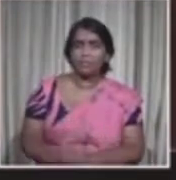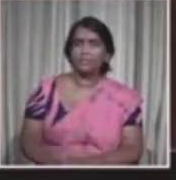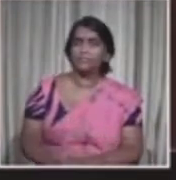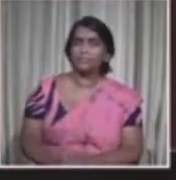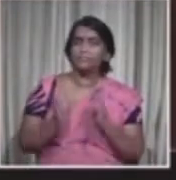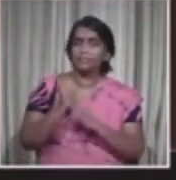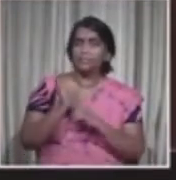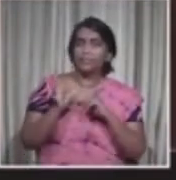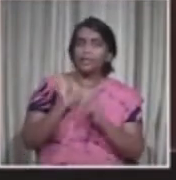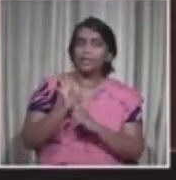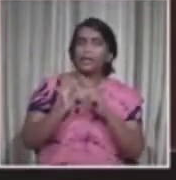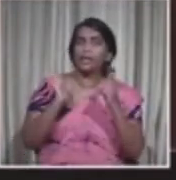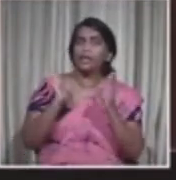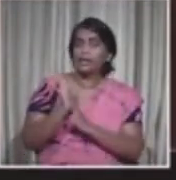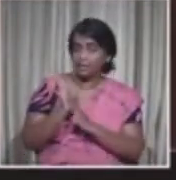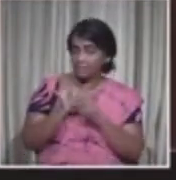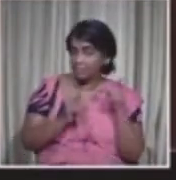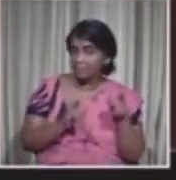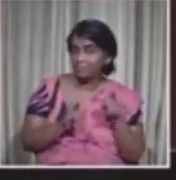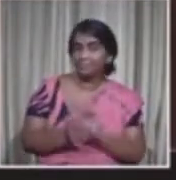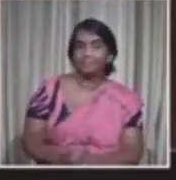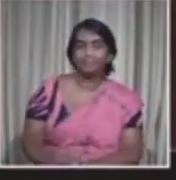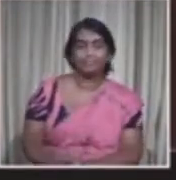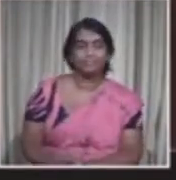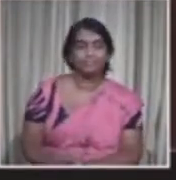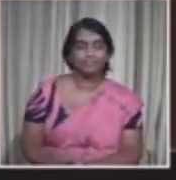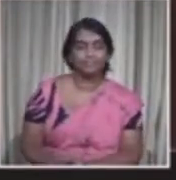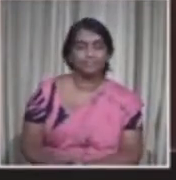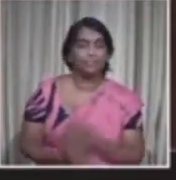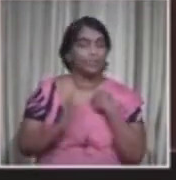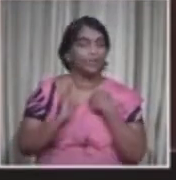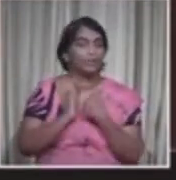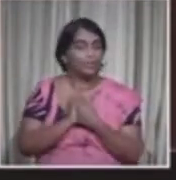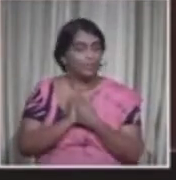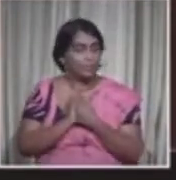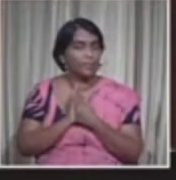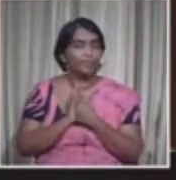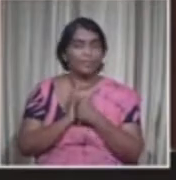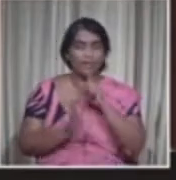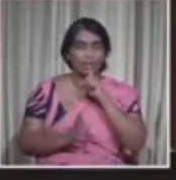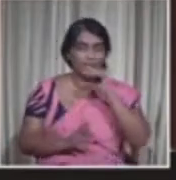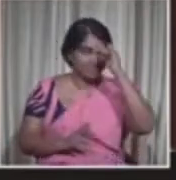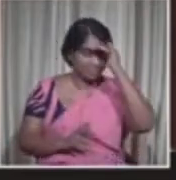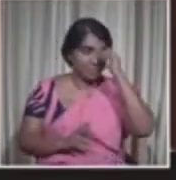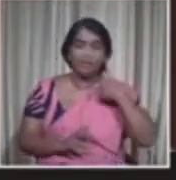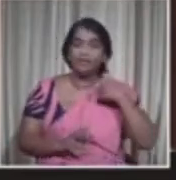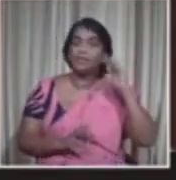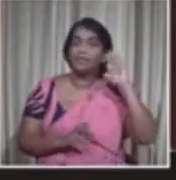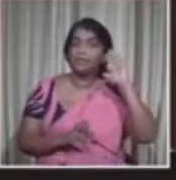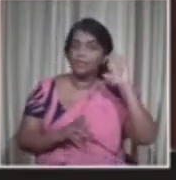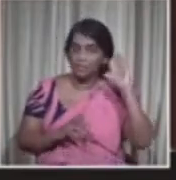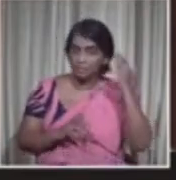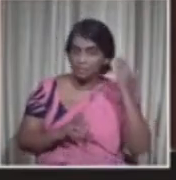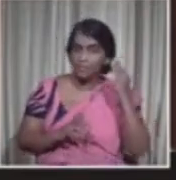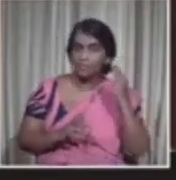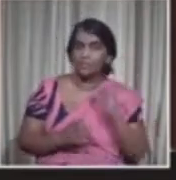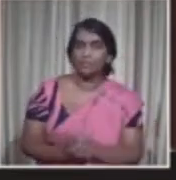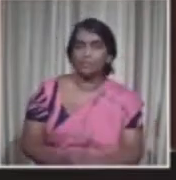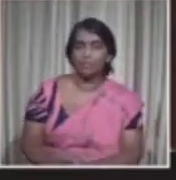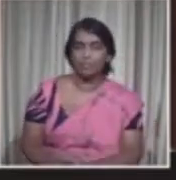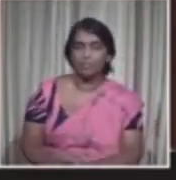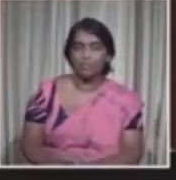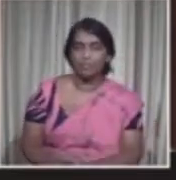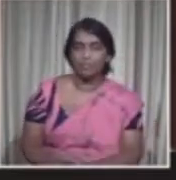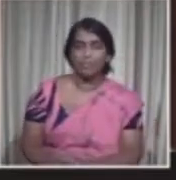දලින් බණ්ඩාර මන්ත්‍රීතුමා. කරු කතානායකතුමනි. කරු කතානායකතුමනි විශේෂයෙන්ම සභානායකතුමා ඉවර නැද්ද? ආ